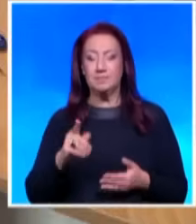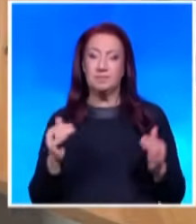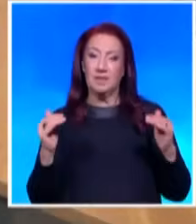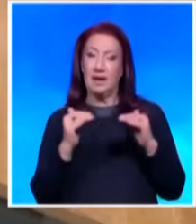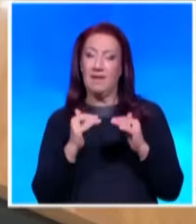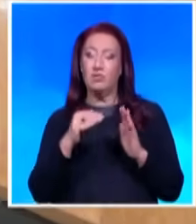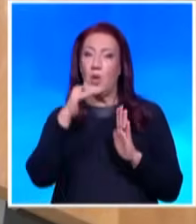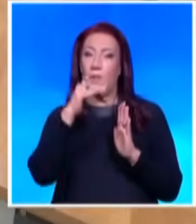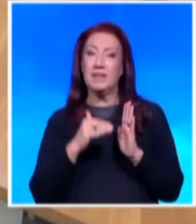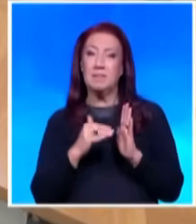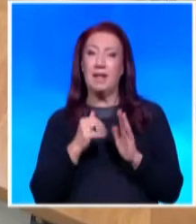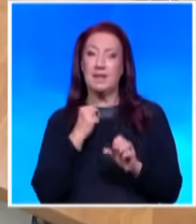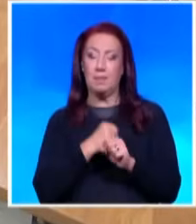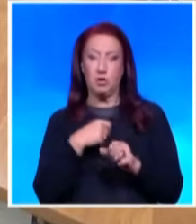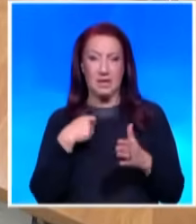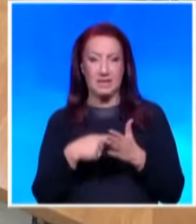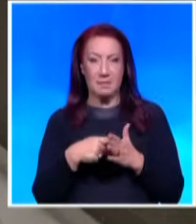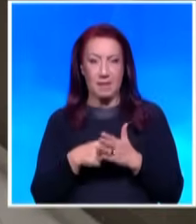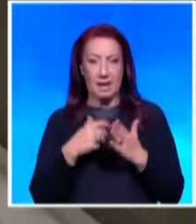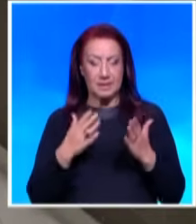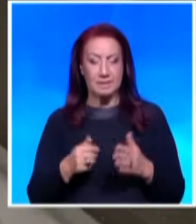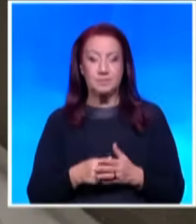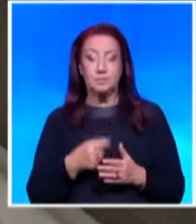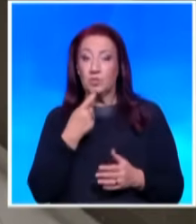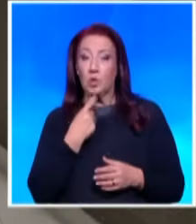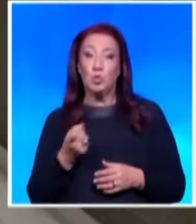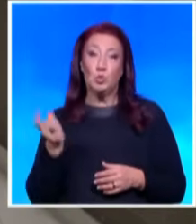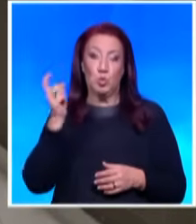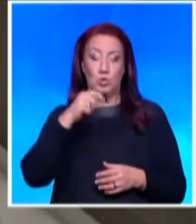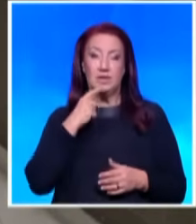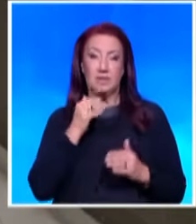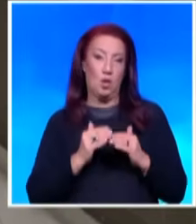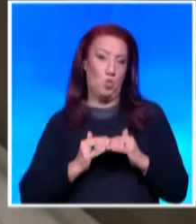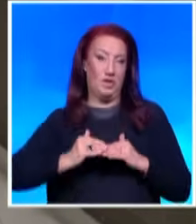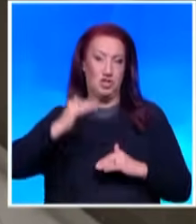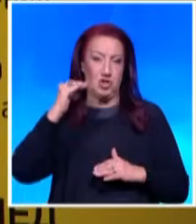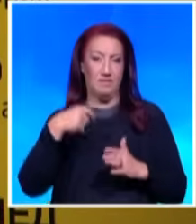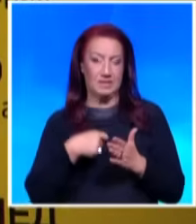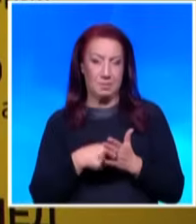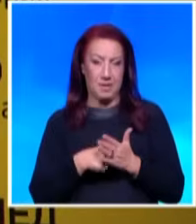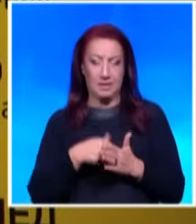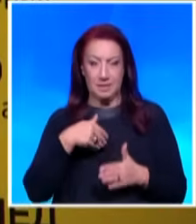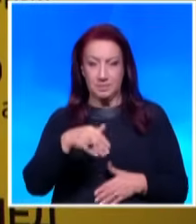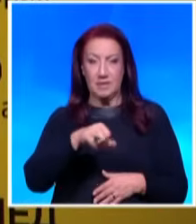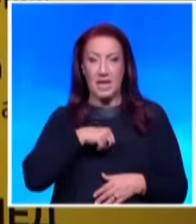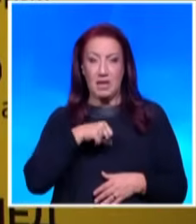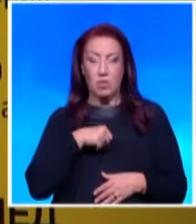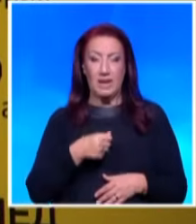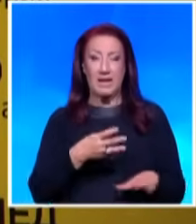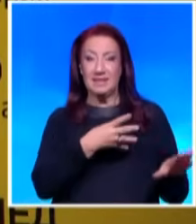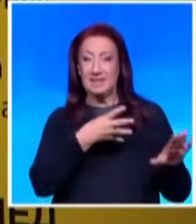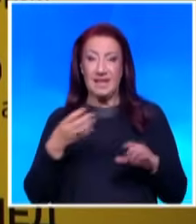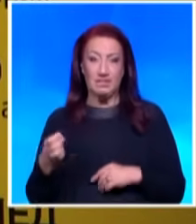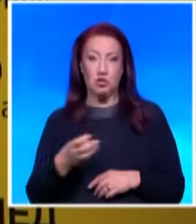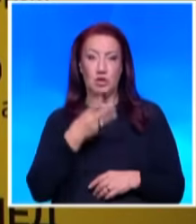работна заплата. Размерът на заплатата за до година беше увеличен и от януари тя ще е 933 лева.